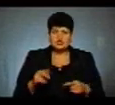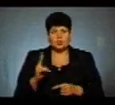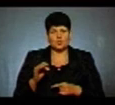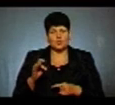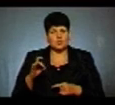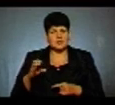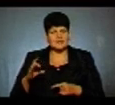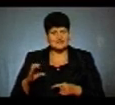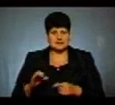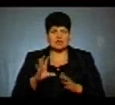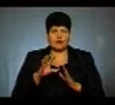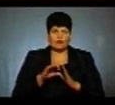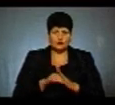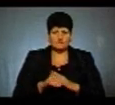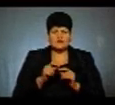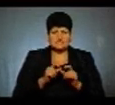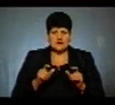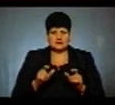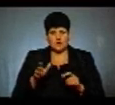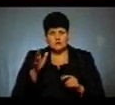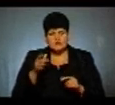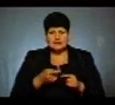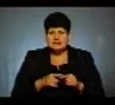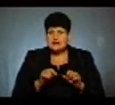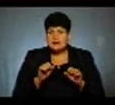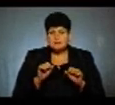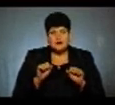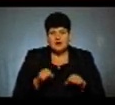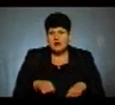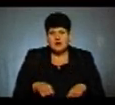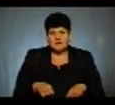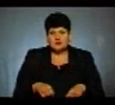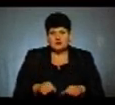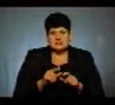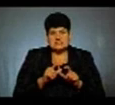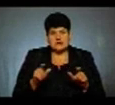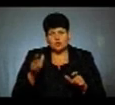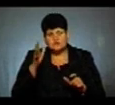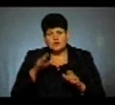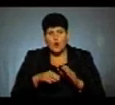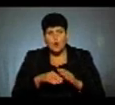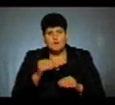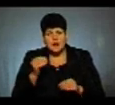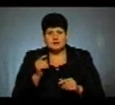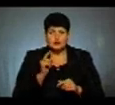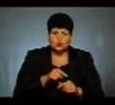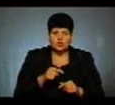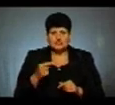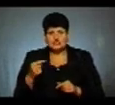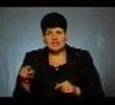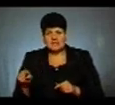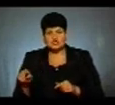які вводилися в закладах освіти. І це право, власне, закладу освіти – обрати той чи